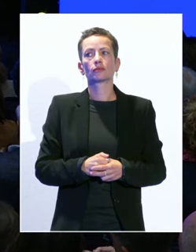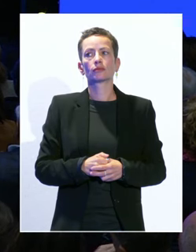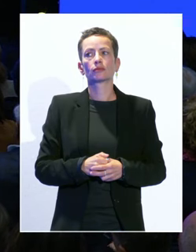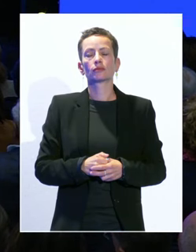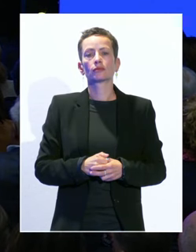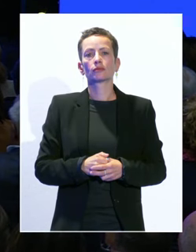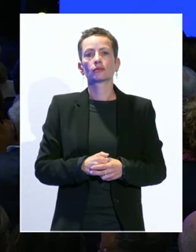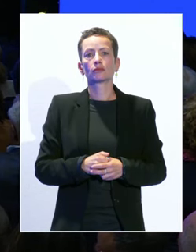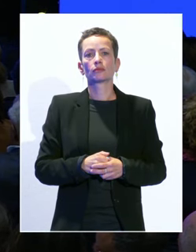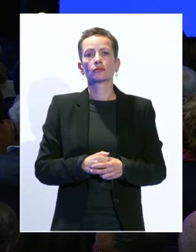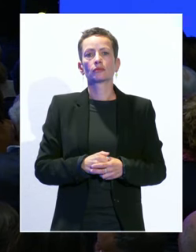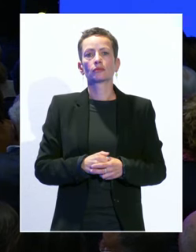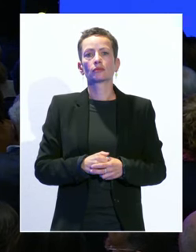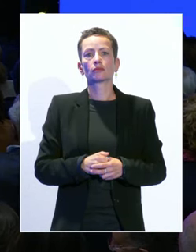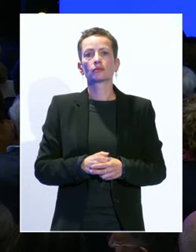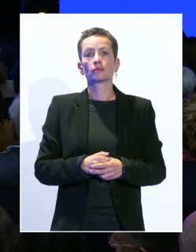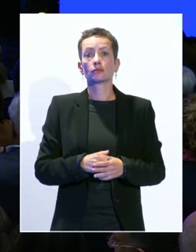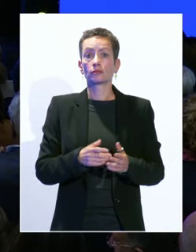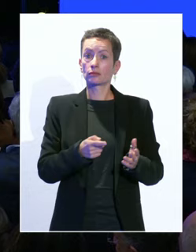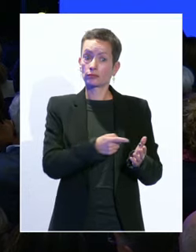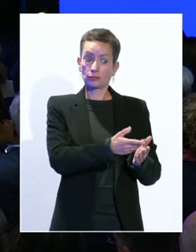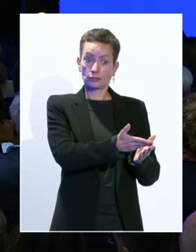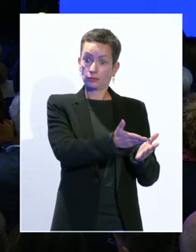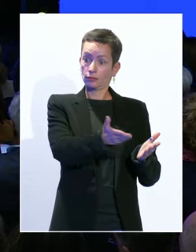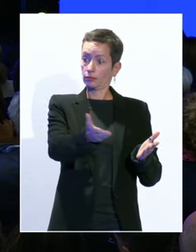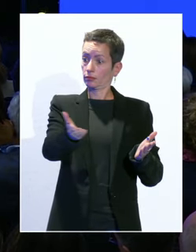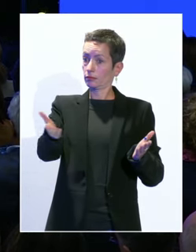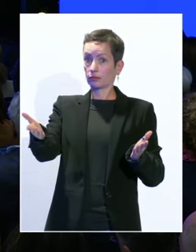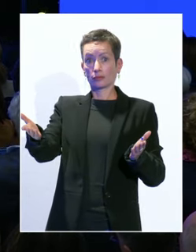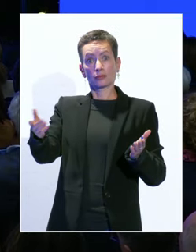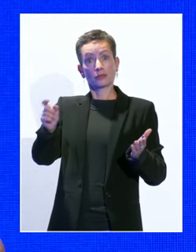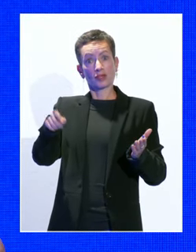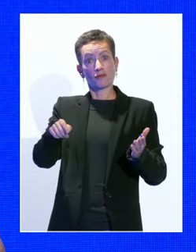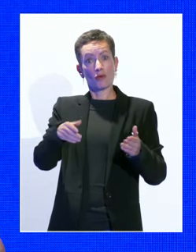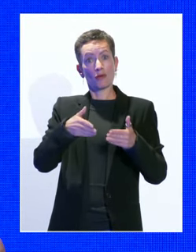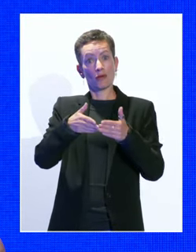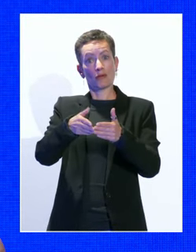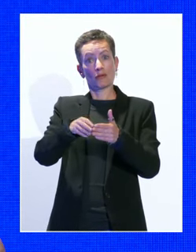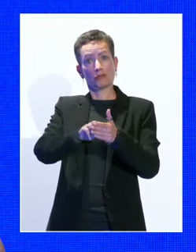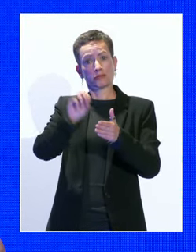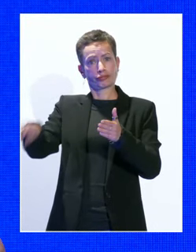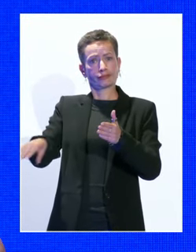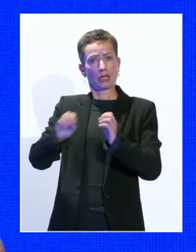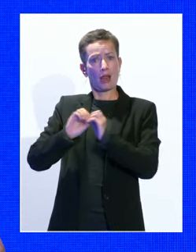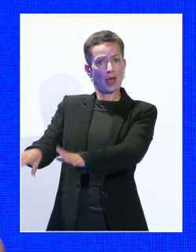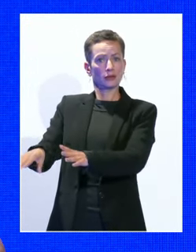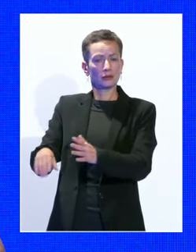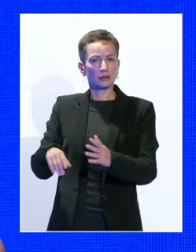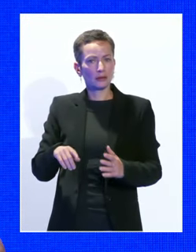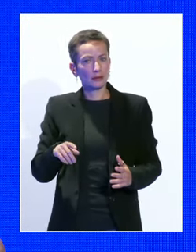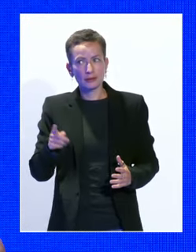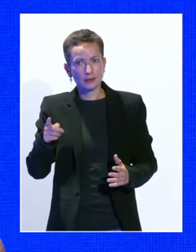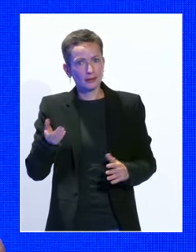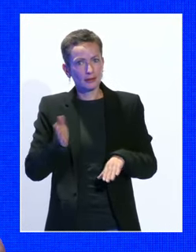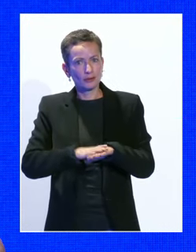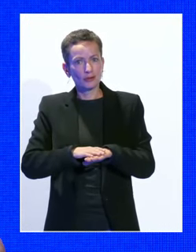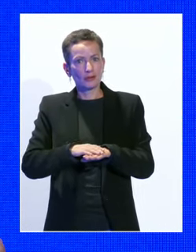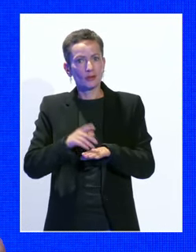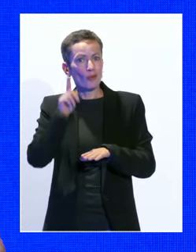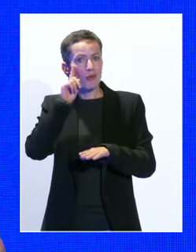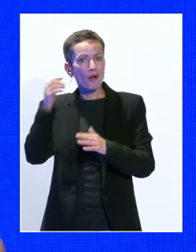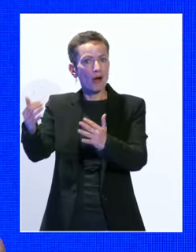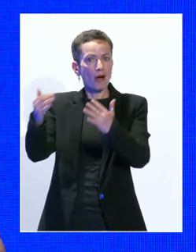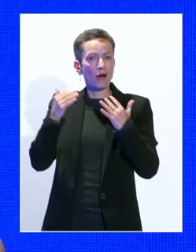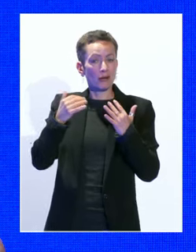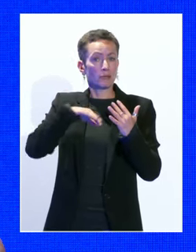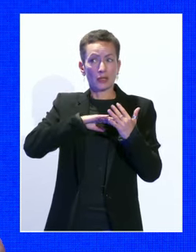Ceux dont on annonce qu'on devrait les rejeter à la mer et qui viennent chez nous parce qu'ils fuient la misère,